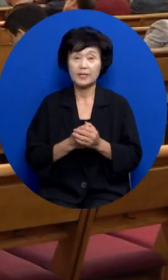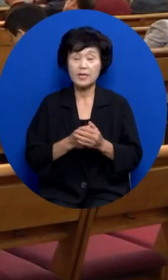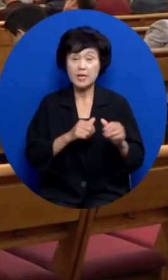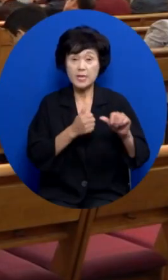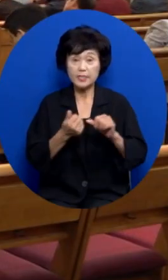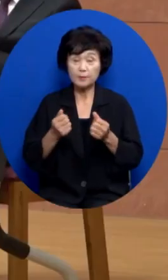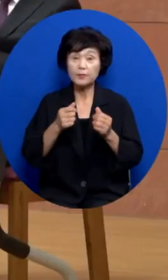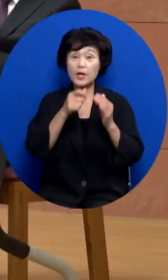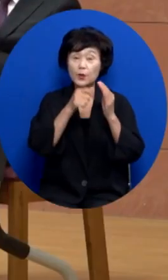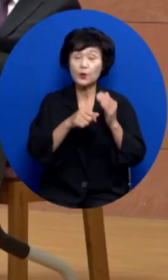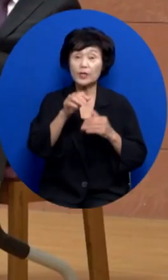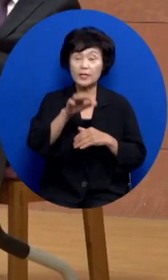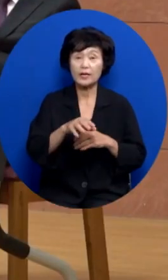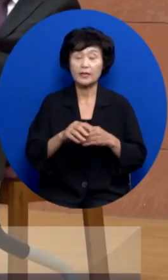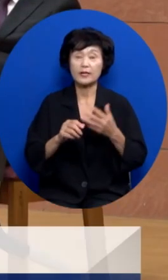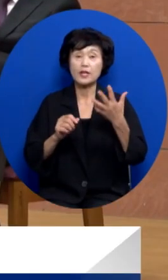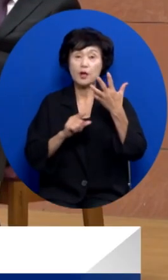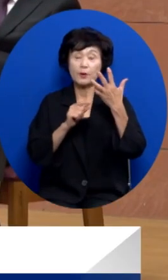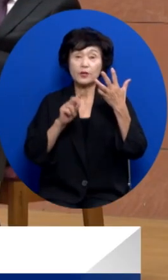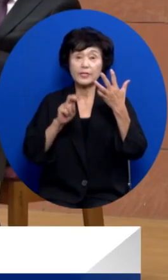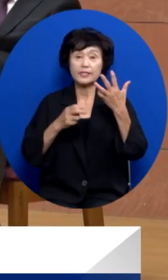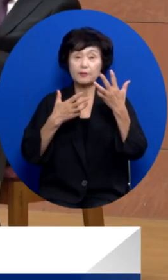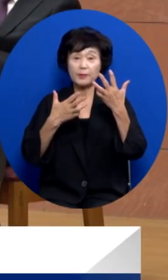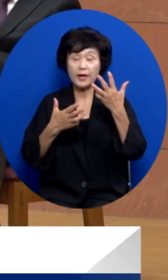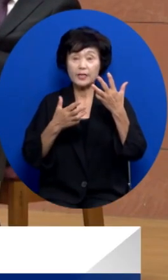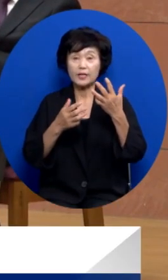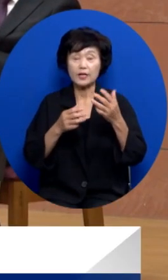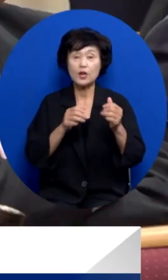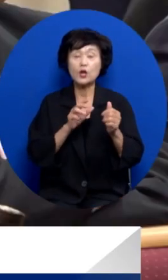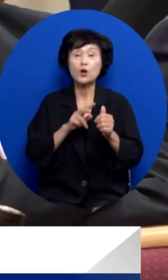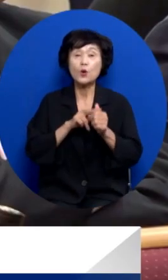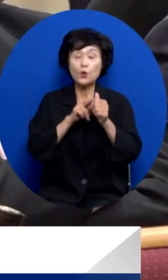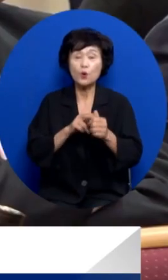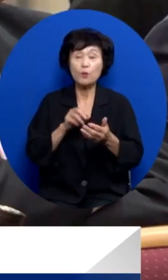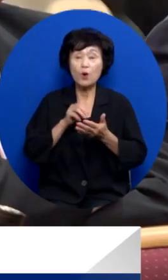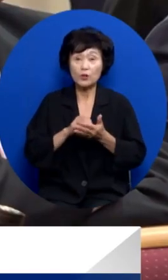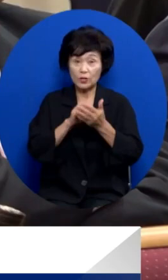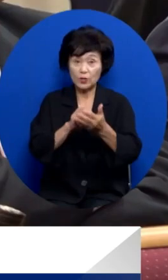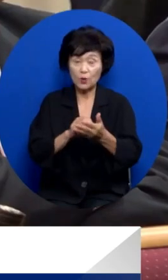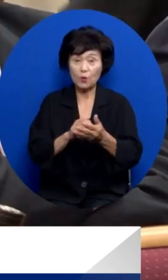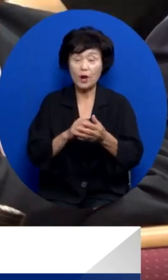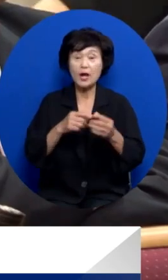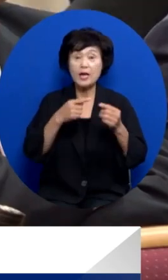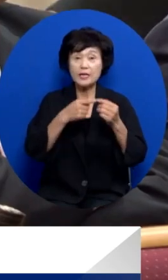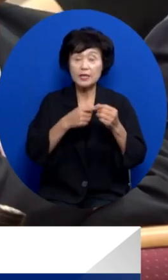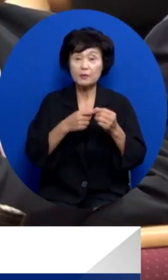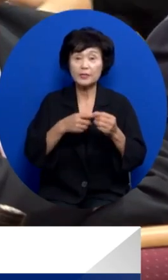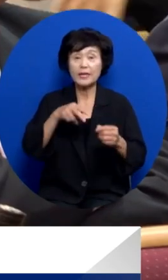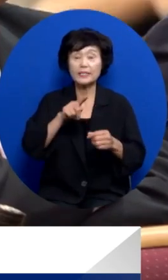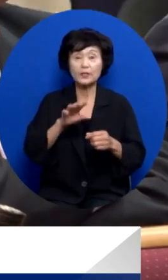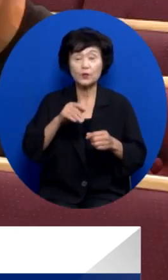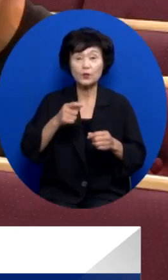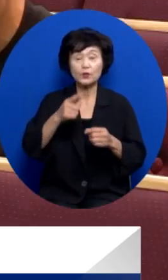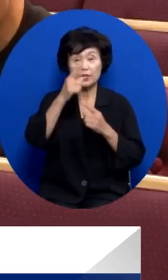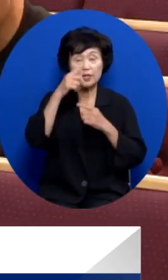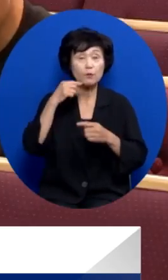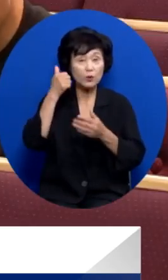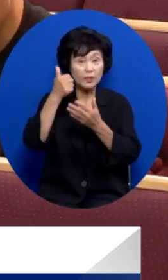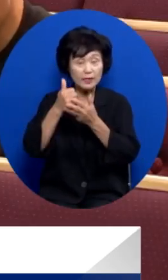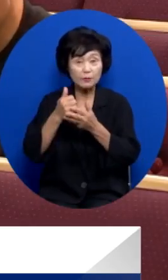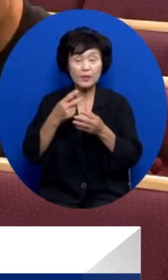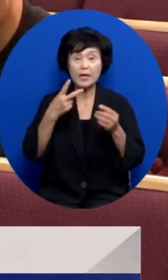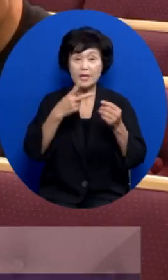침례교는 앞서 지난 28일 총회 의장단 후보 등록을 진행해 총회장의 기호 1번 상록수교회 이종성